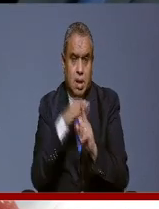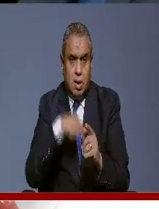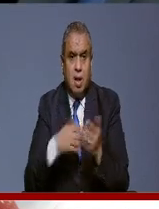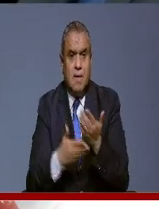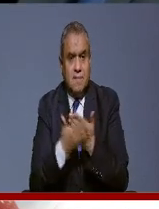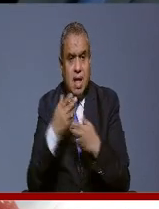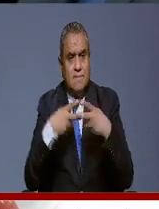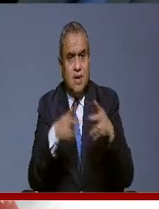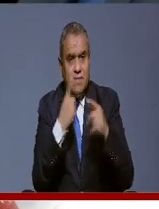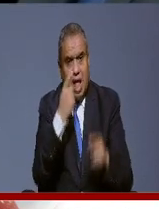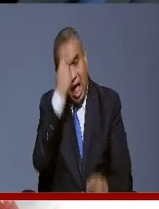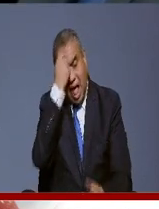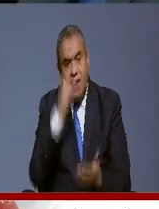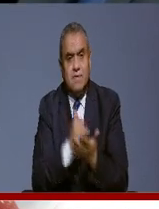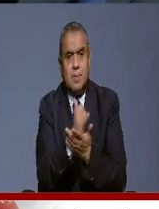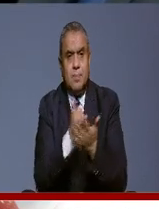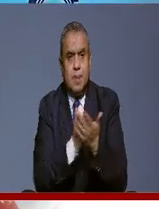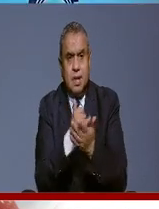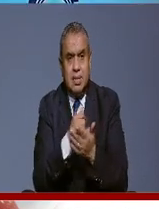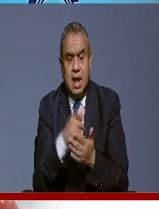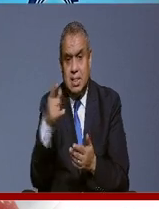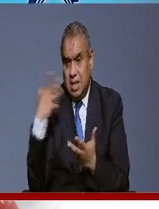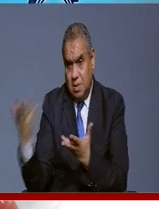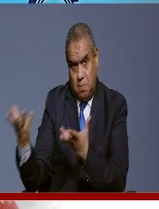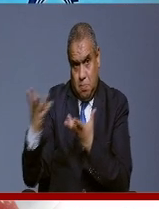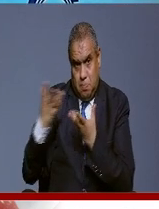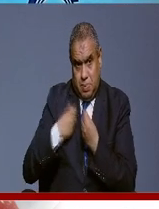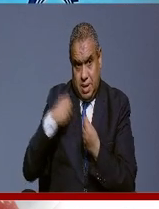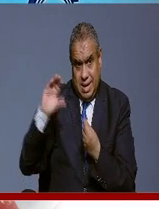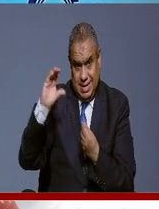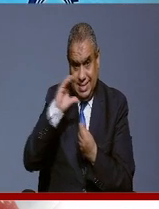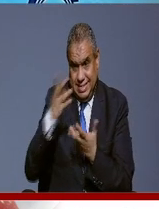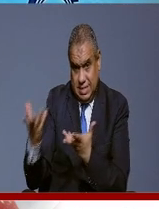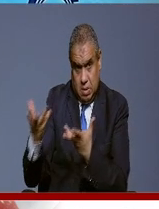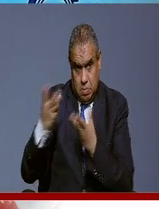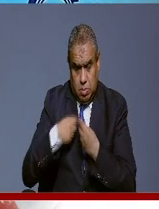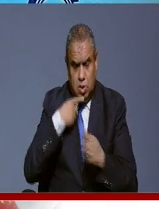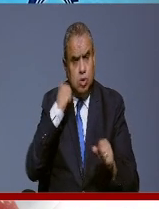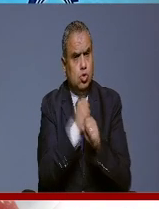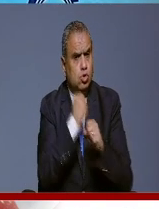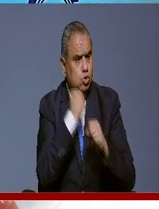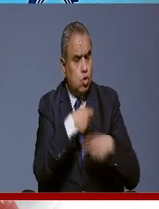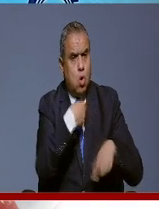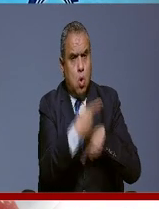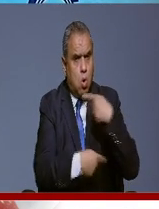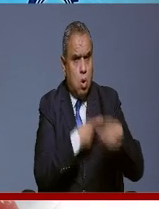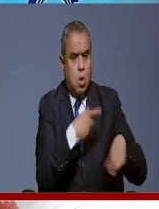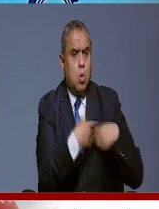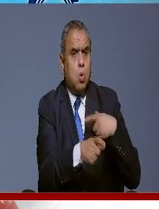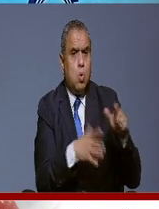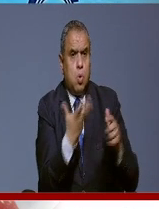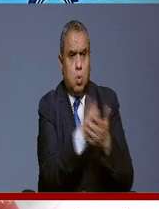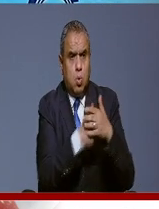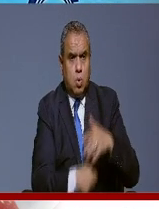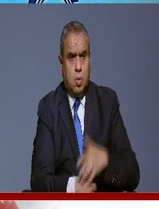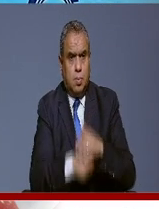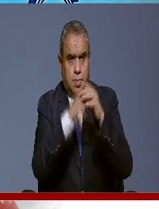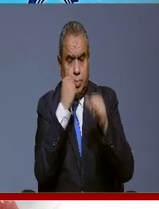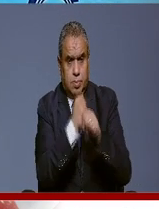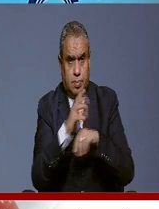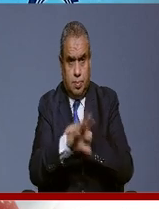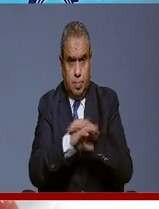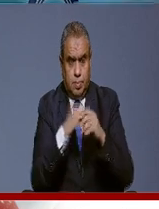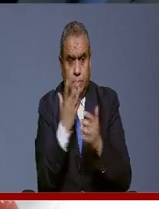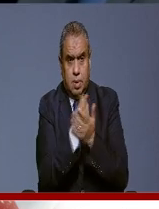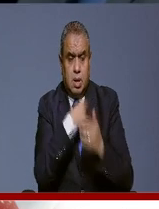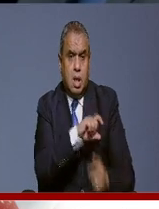معاكم. فاحنا خدنا كلمة من هنا واشتغلنا فعلا على الموضوع ده، لان لقينا ان الجودة اللي بتطلع حضرتك من